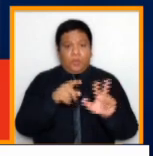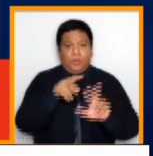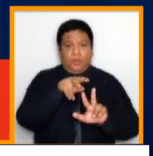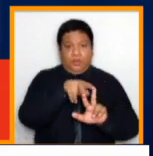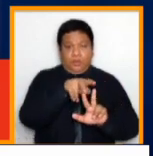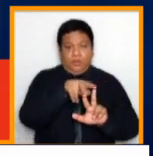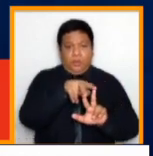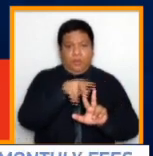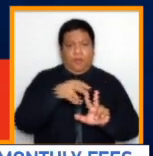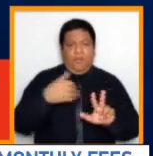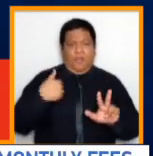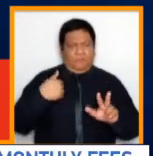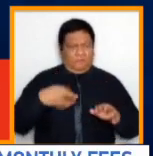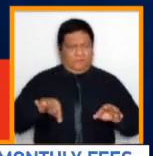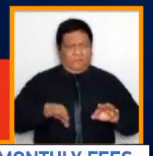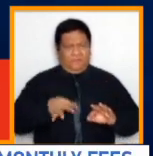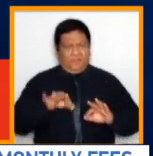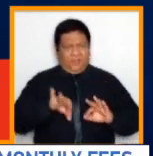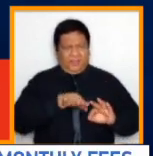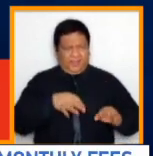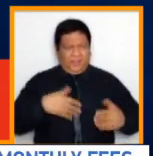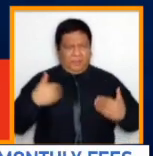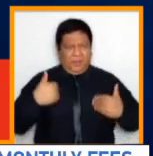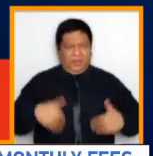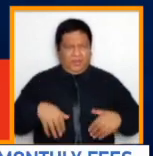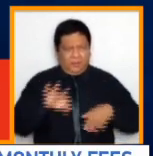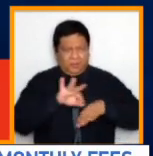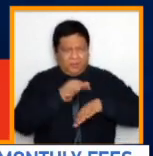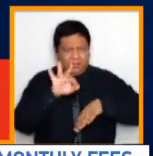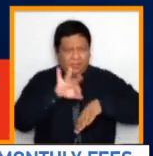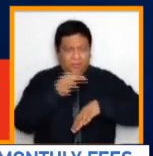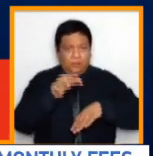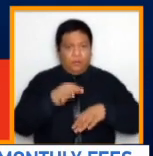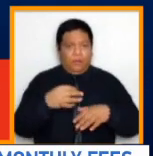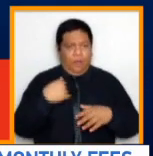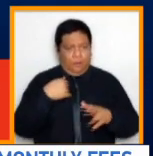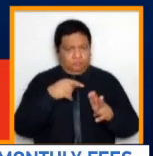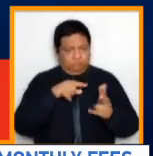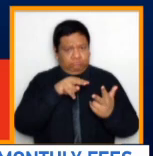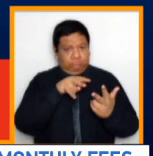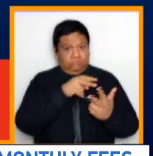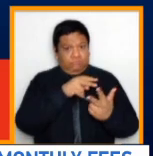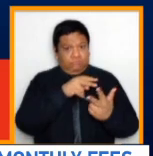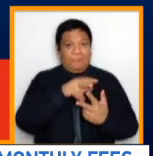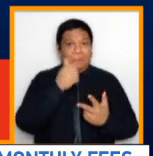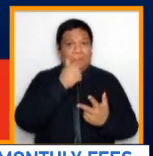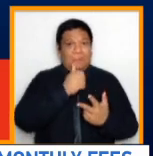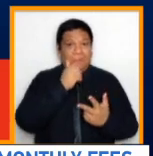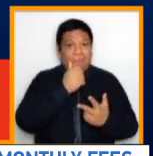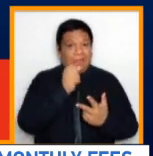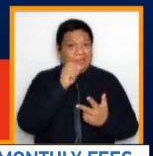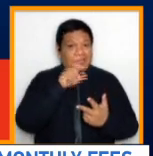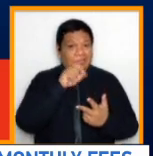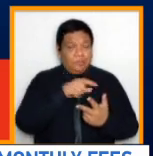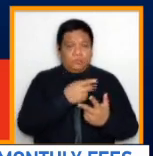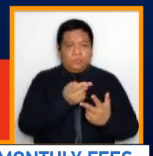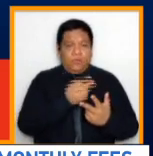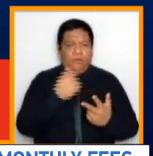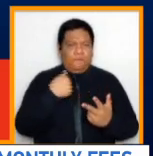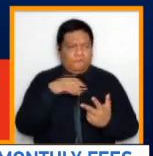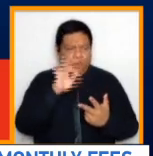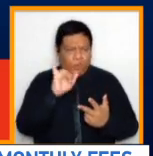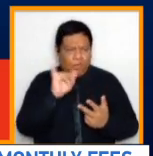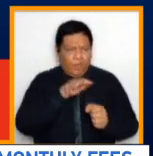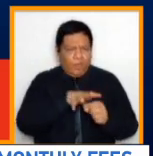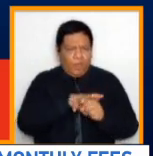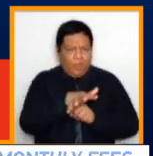sa katawan. May palatandaan din umanong hinalay ang magkapatid na Rivas. Ayon sa grupong karapatan, Karaga,